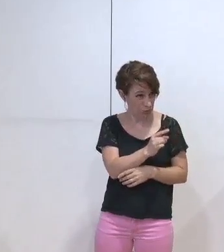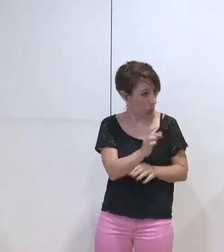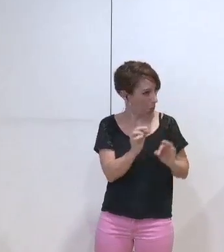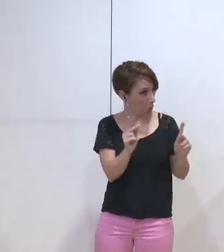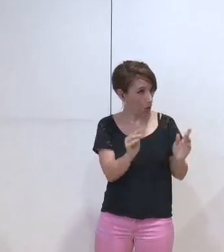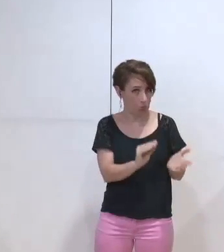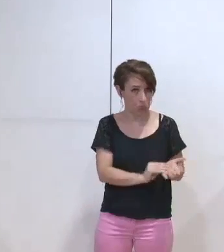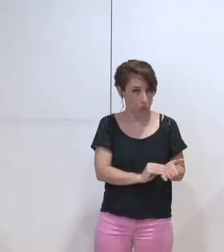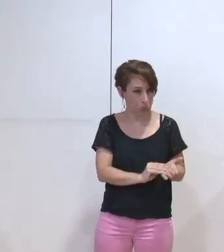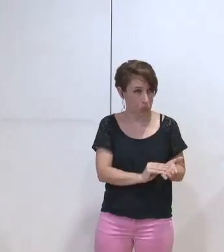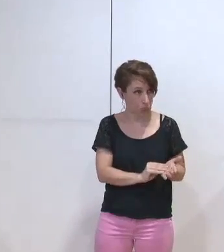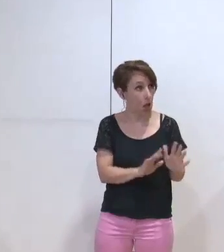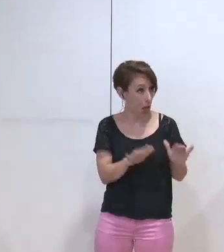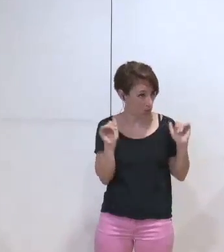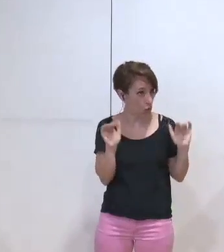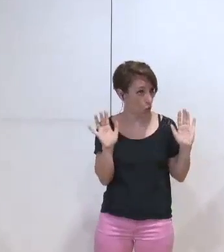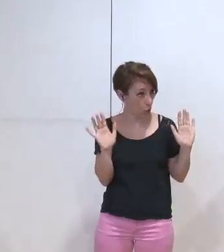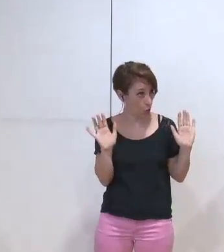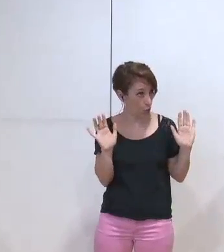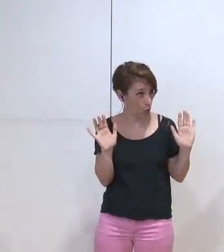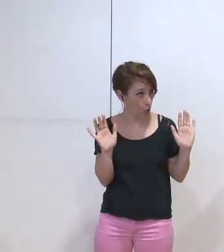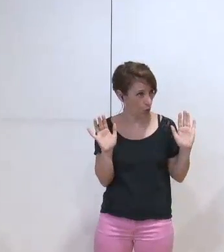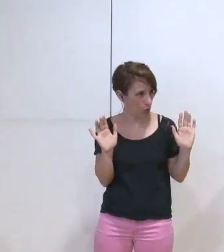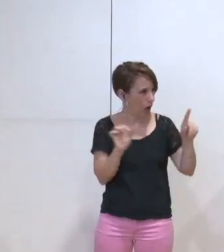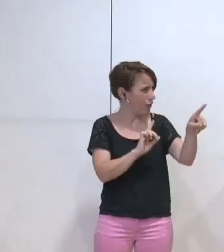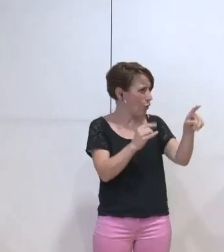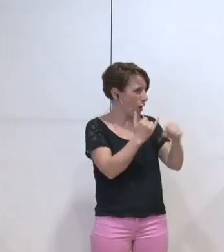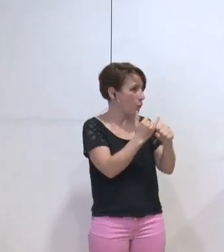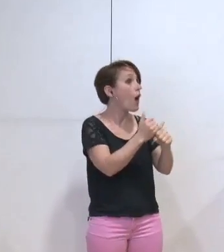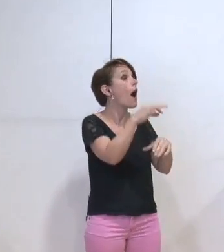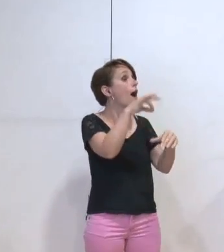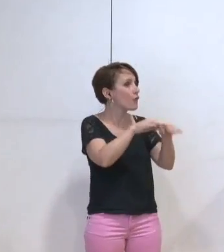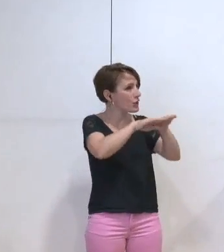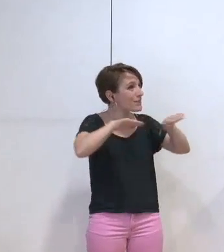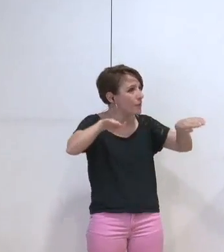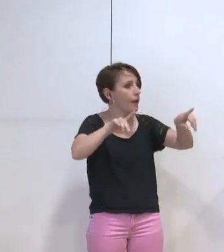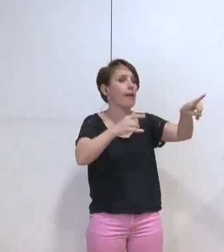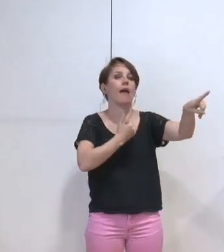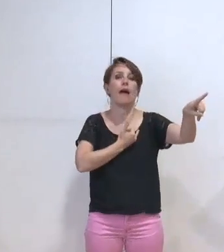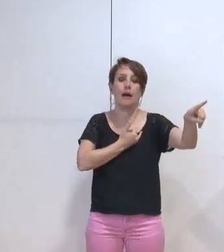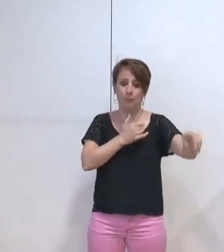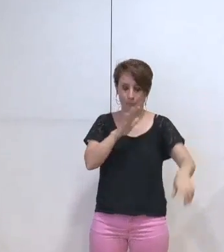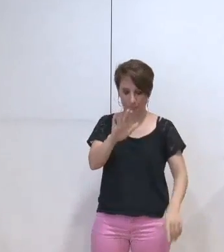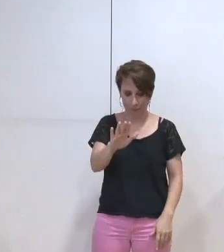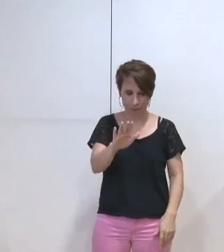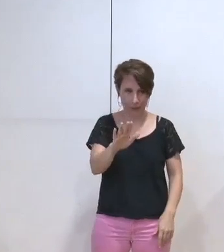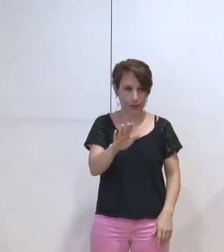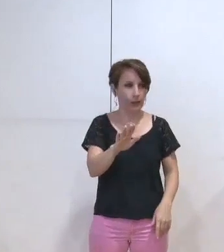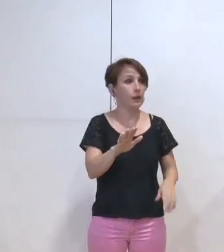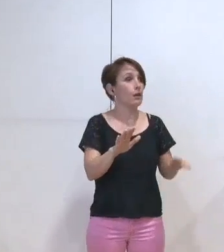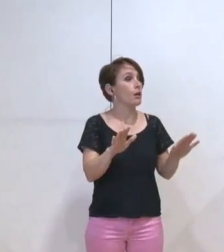délibération abstention ah bon donc c'est vote séparé d'accord alors